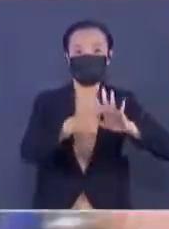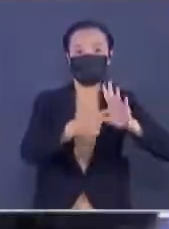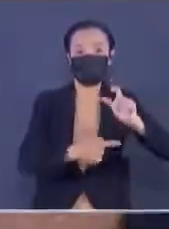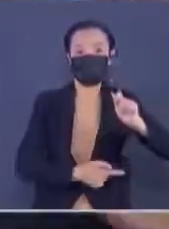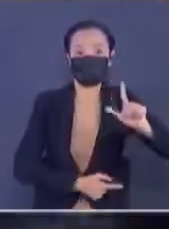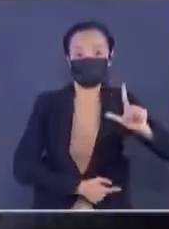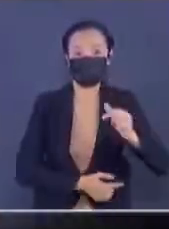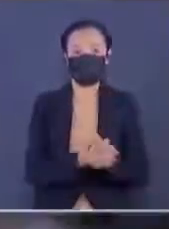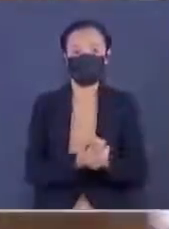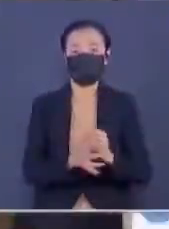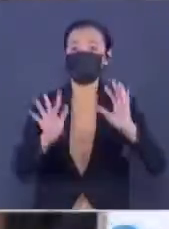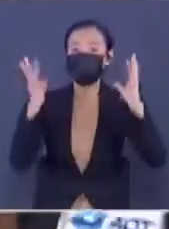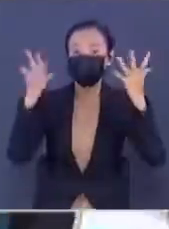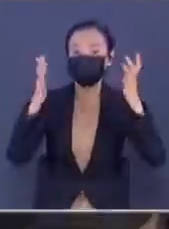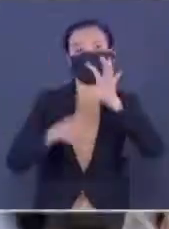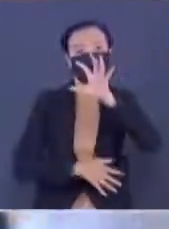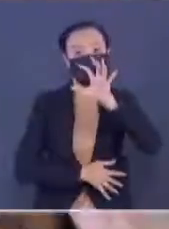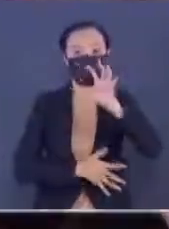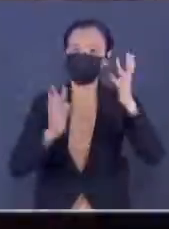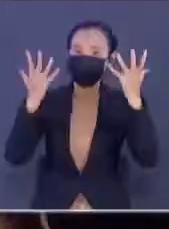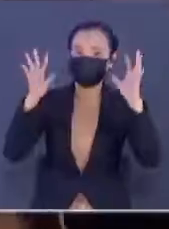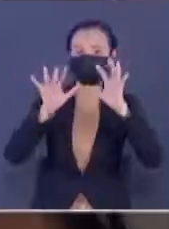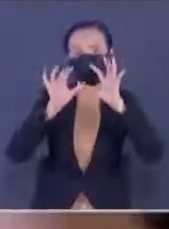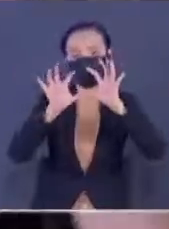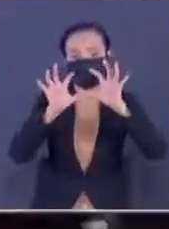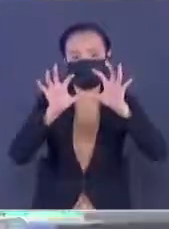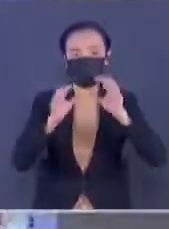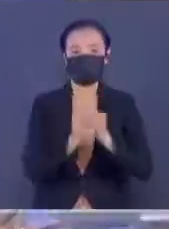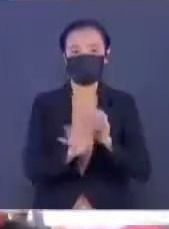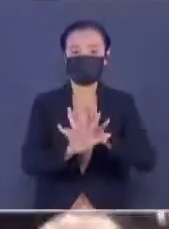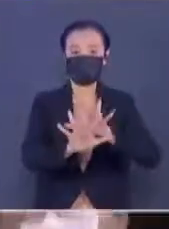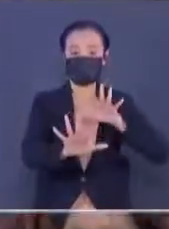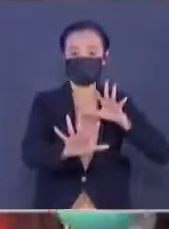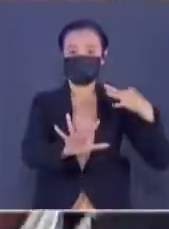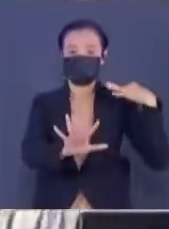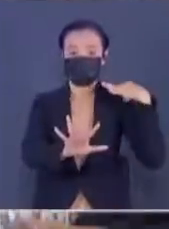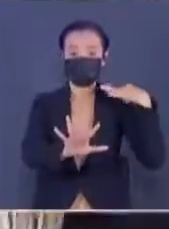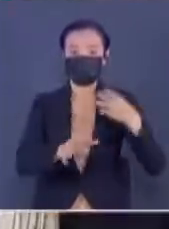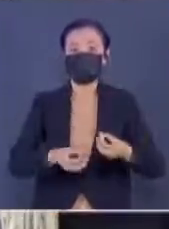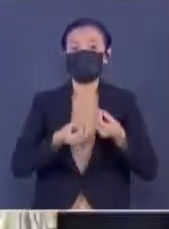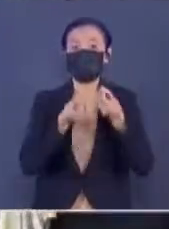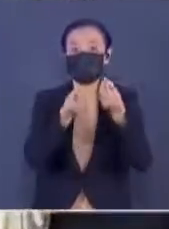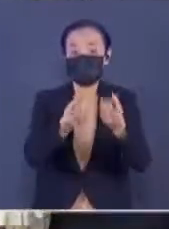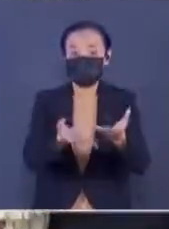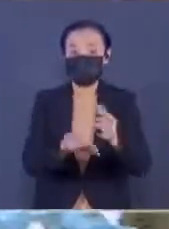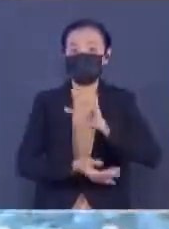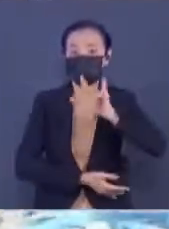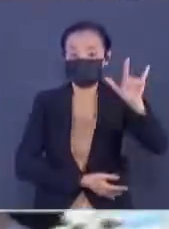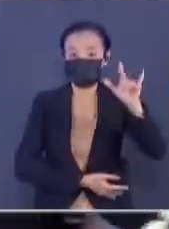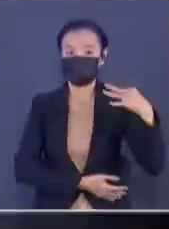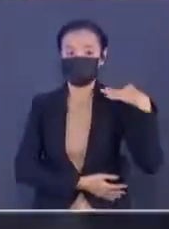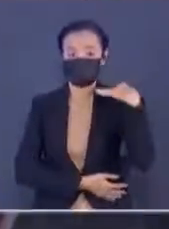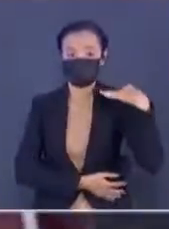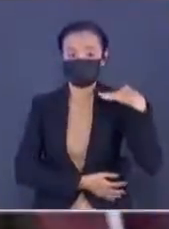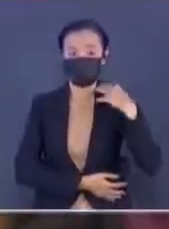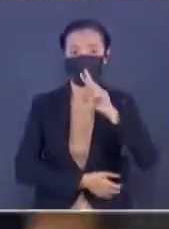บรรยากาศเต็มไปด้วยเสียงเชียร์สนั่นสนามบินสุวรรณภูมิเลยนะคะเมื่อแฟนนางงามร่วมใจกันไปส่งแอนชิลีสกอตคิมิสมิสยูนิเวิร์ส